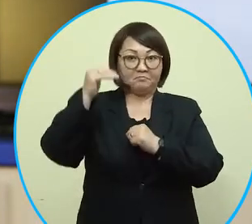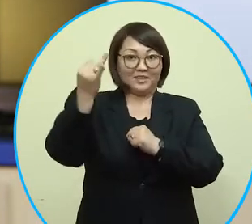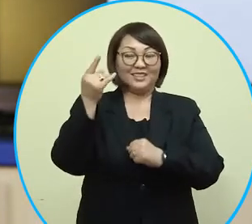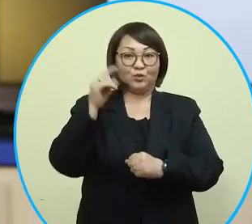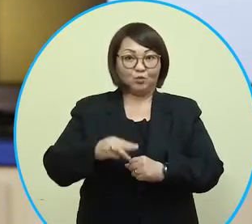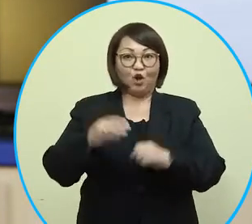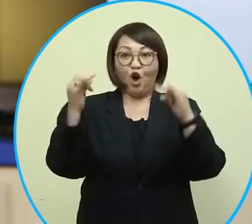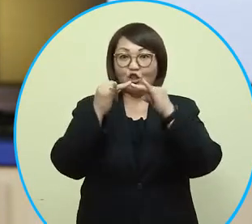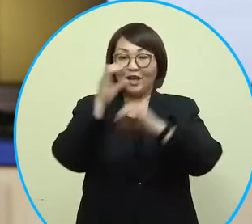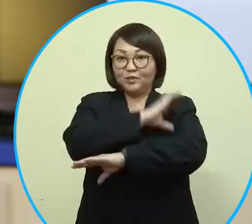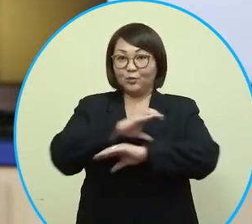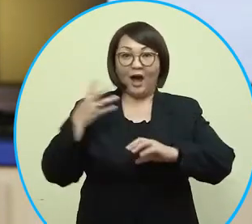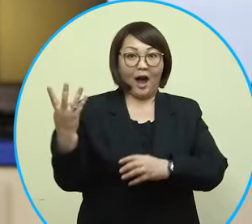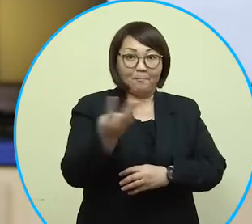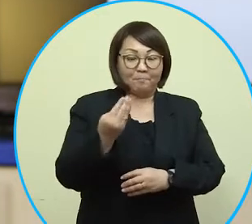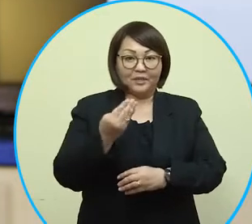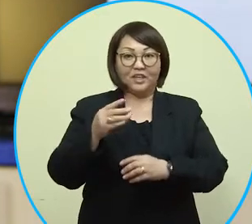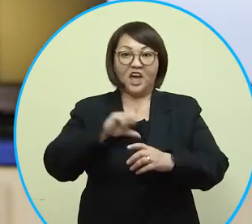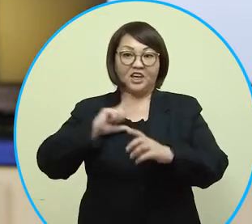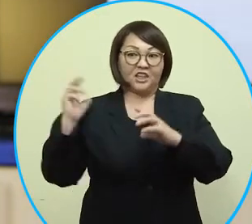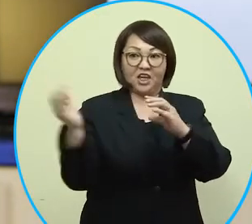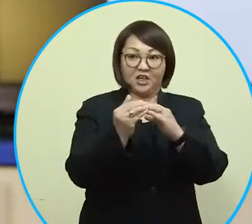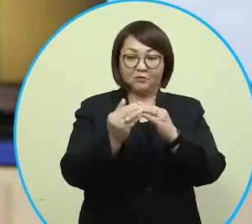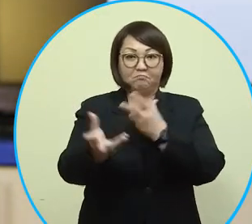ХИНСИТУЮТИЙН ОНЛАЙН СУРГГЛАТА ҚАМТРАН, ДЭГШИЙ